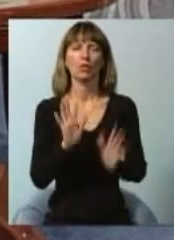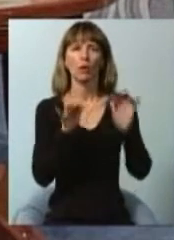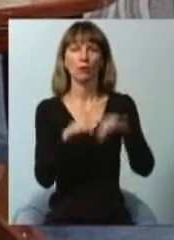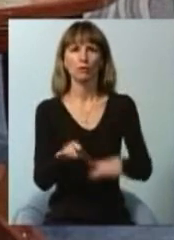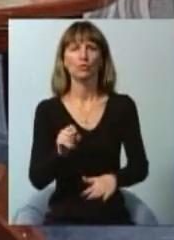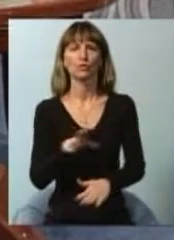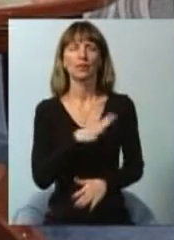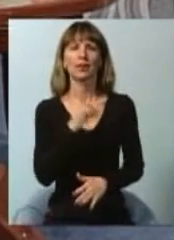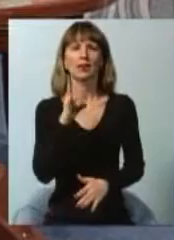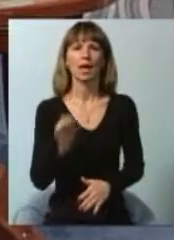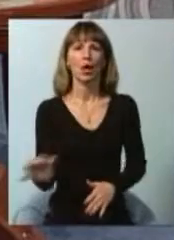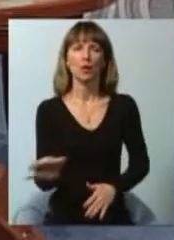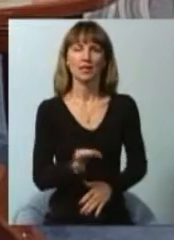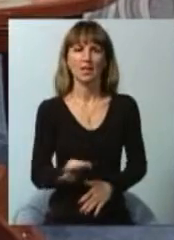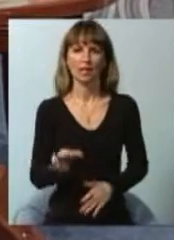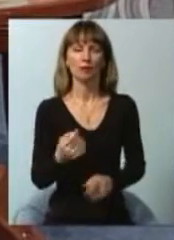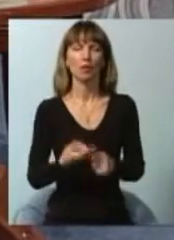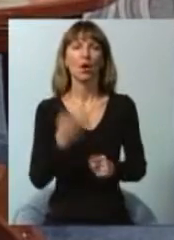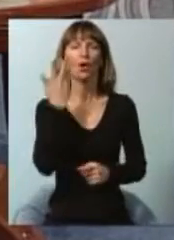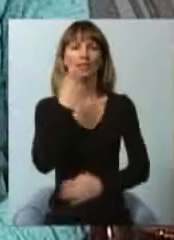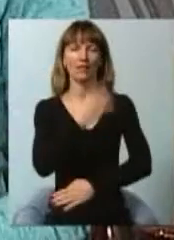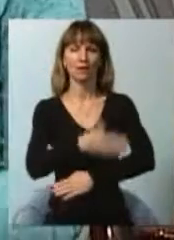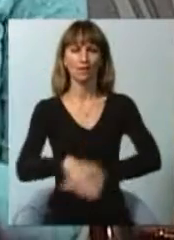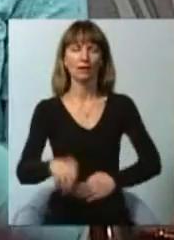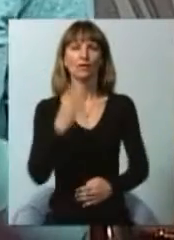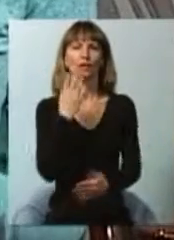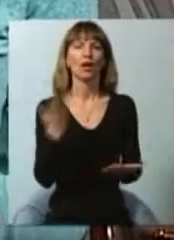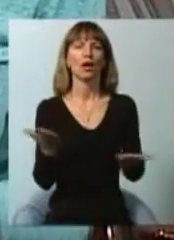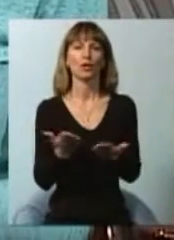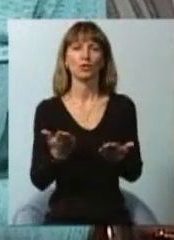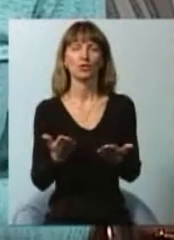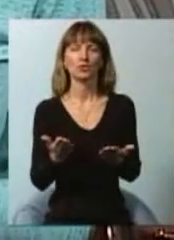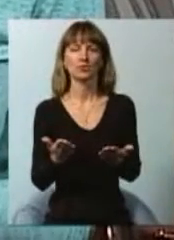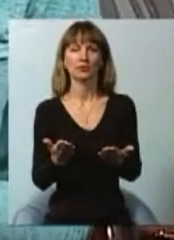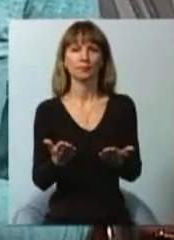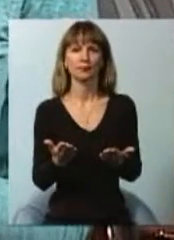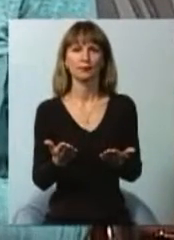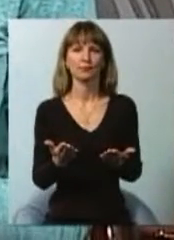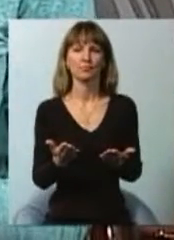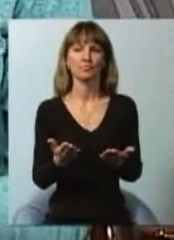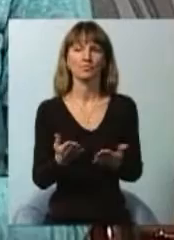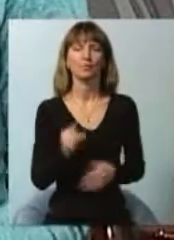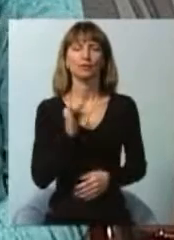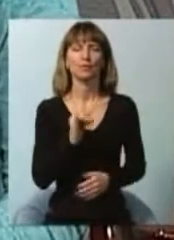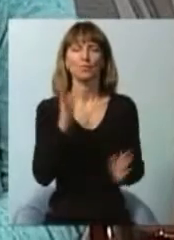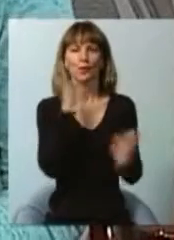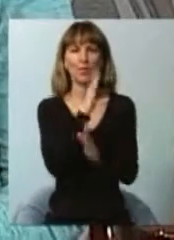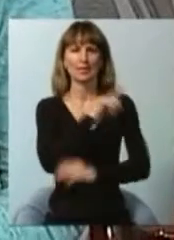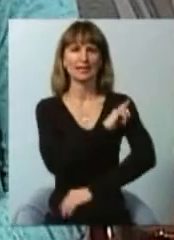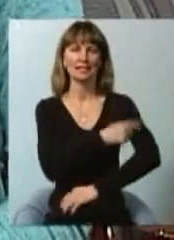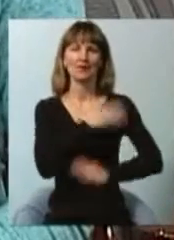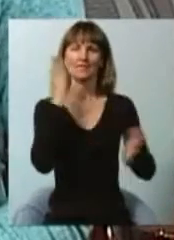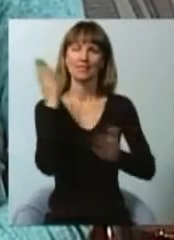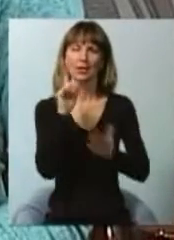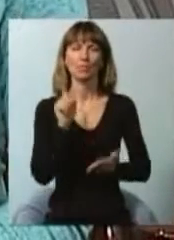і статися на озері. Тож, коли на вулиці ви побачите якусь певну таку похмуру погоду, сильний вітер,